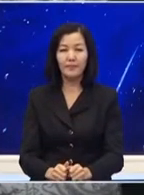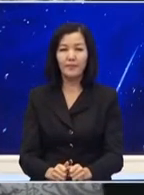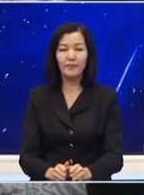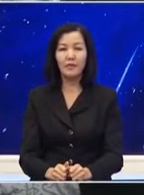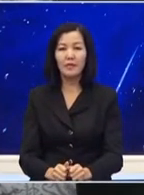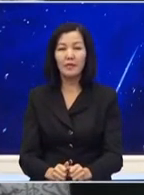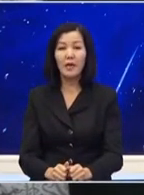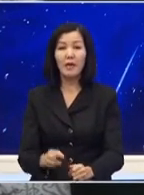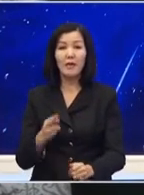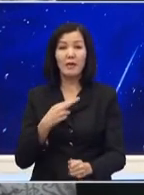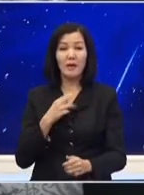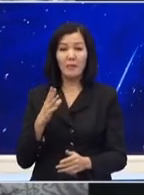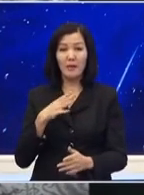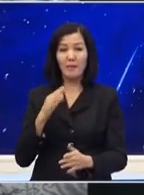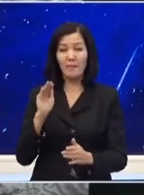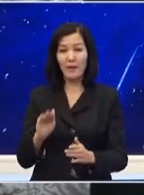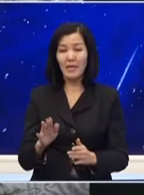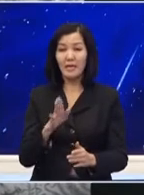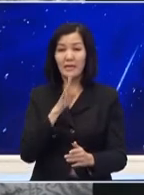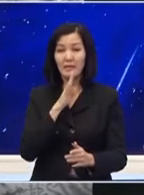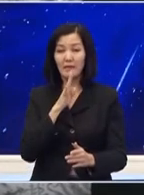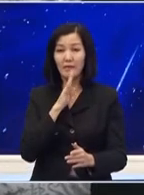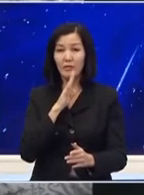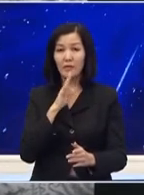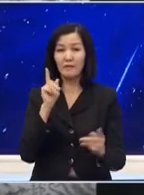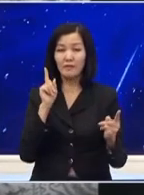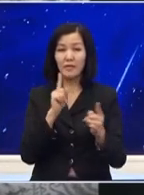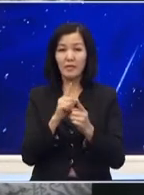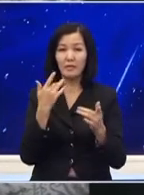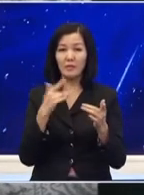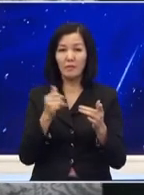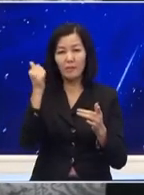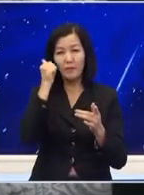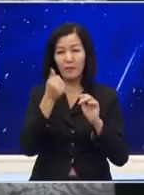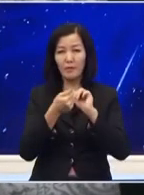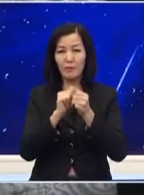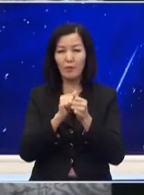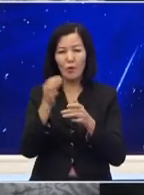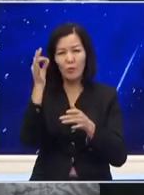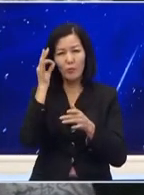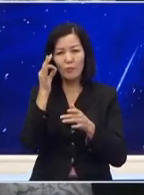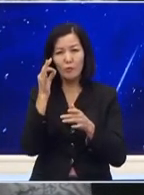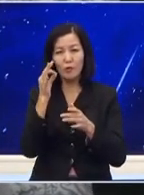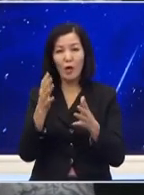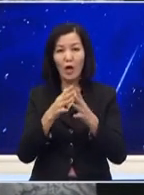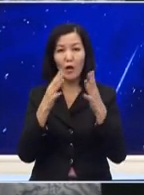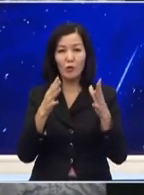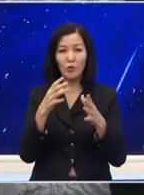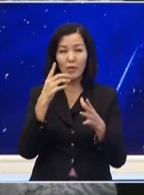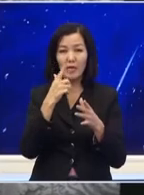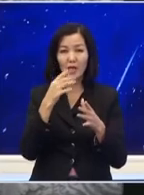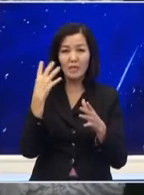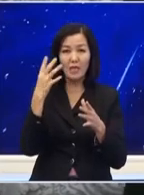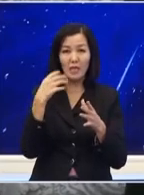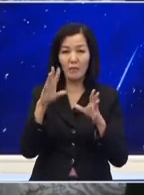Несмотря на то, что я была маленькой, встреча с Жамбылом Жабаевым запечатлелась в моей памяти. Помню, как он протянул мне огромное красное